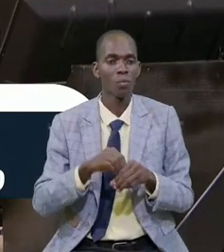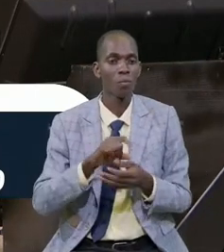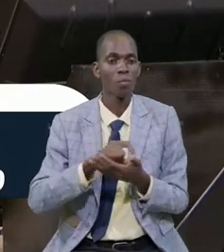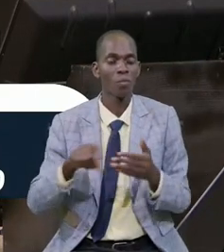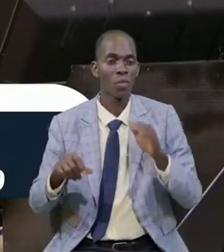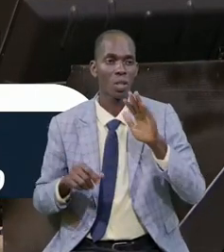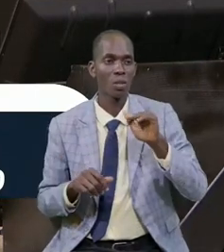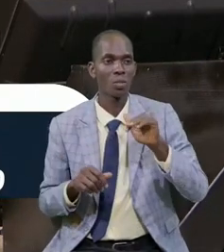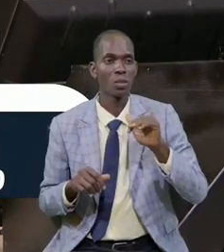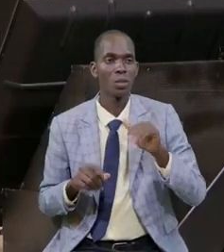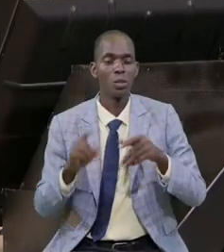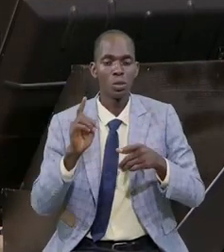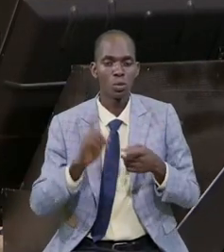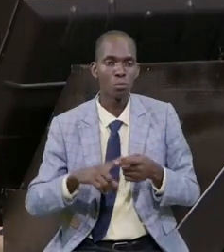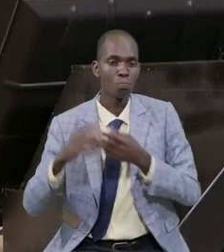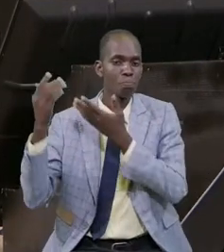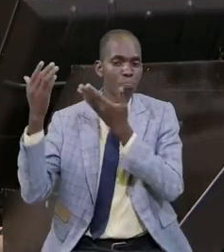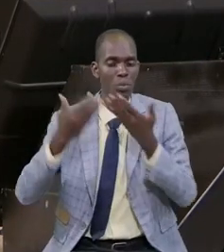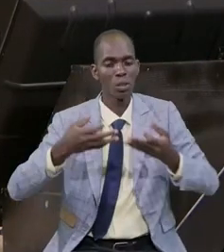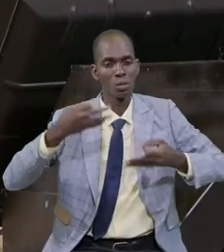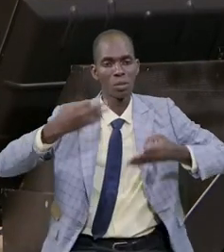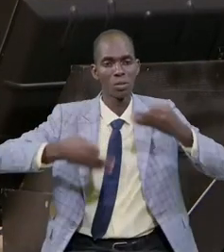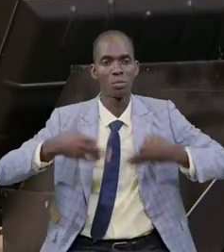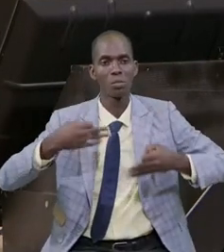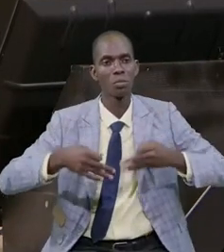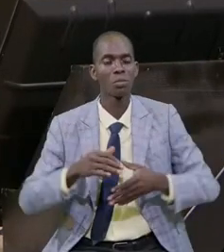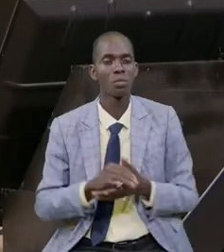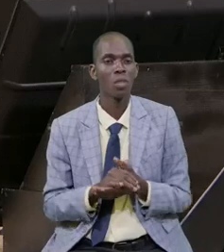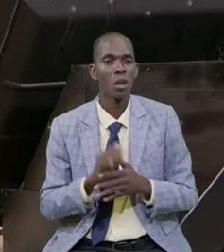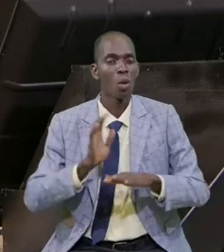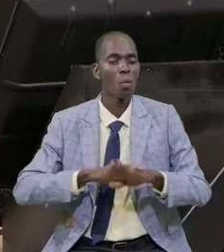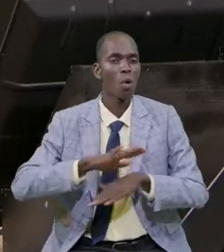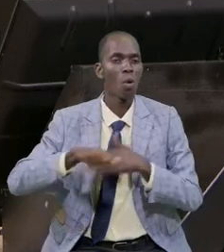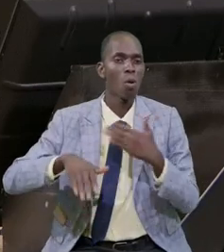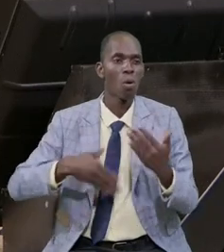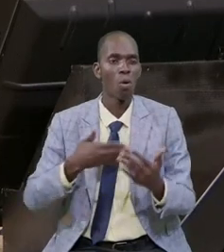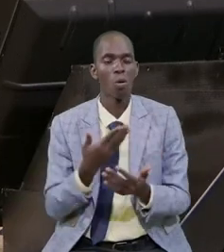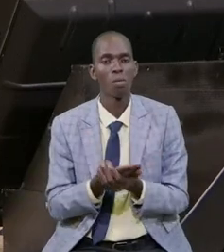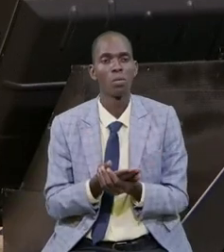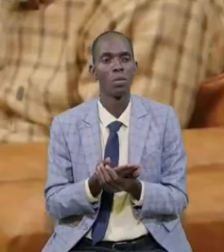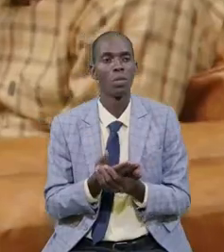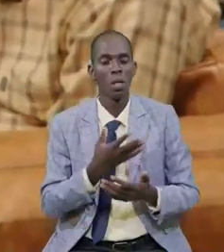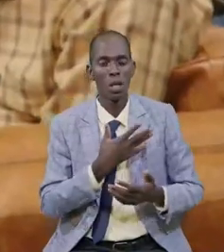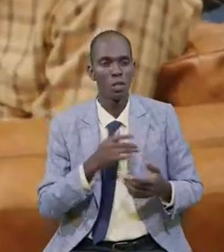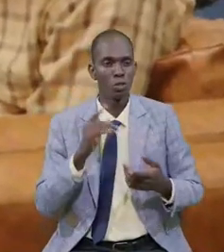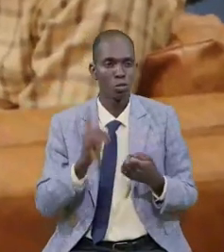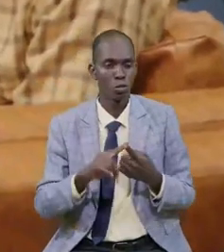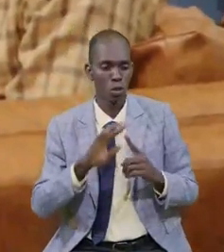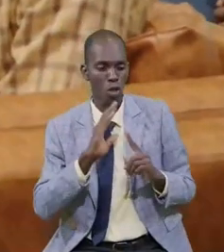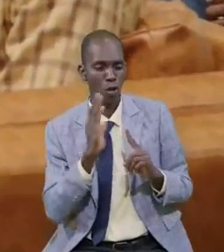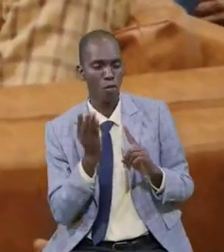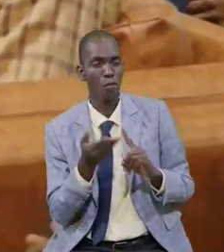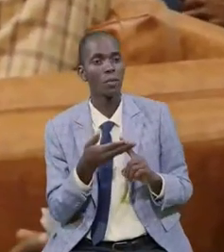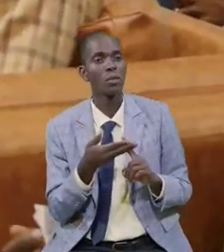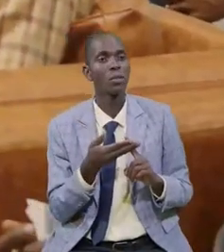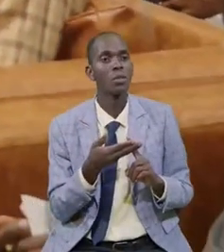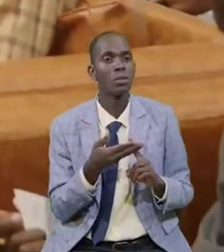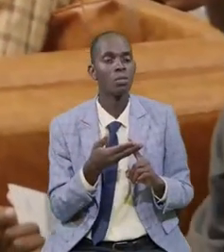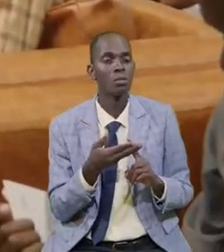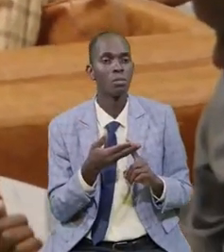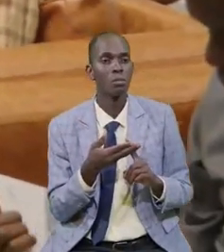15 dit, pour exercer un jugement contre tous et pour faire